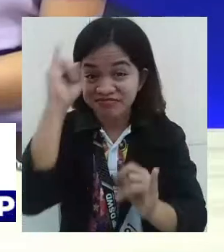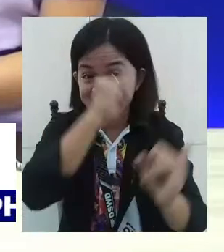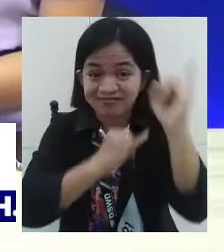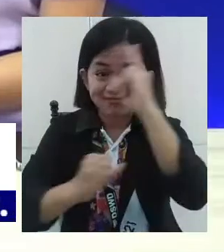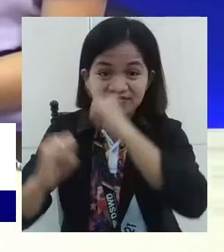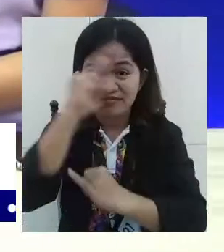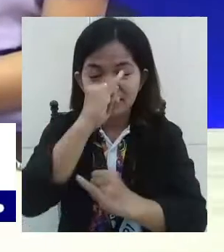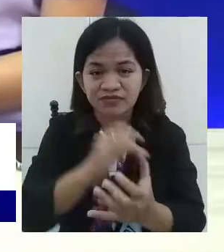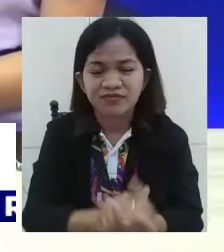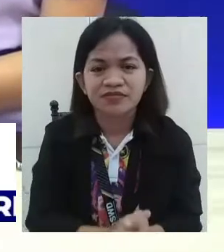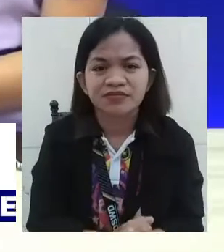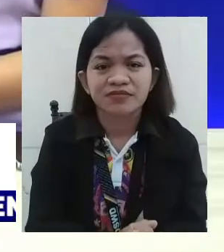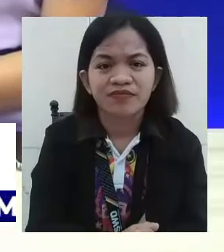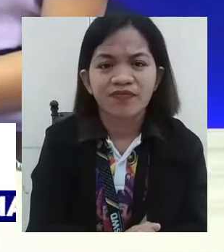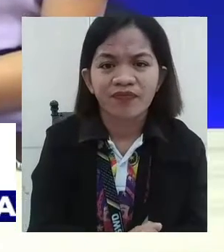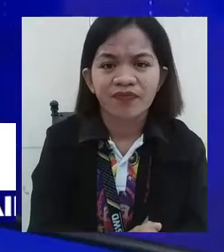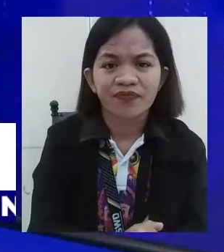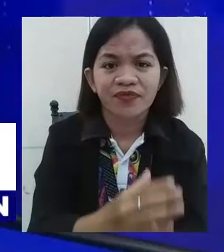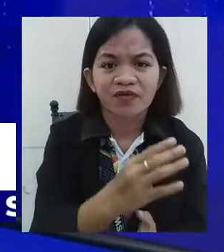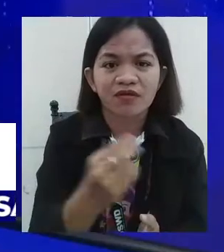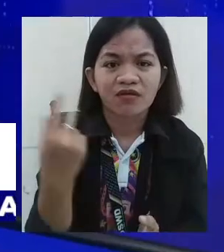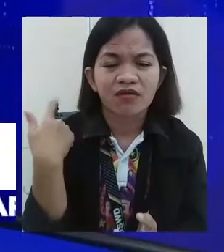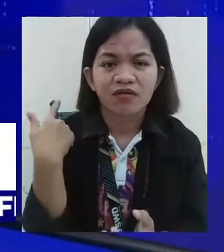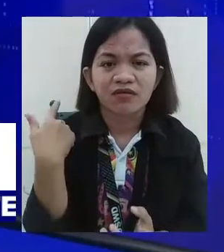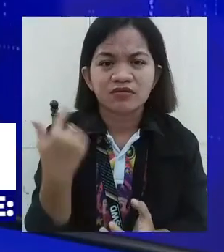health, bahagi din naman ho